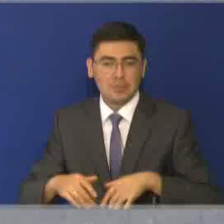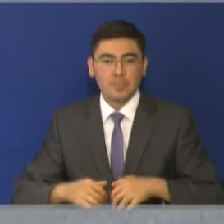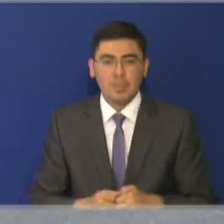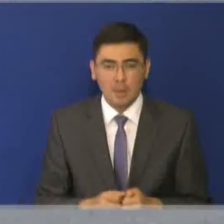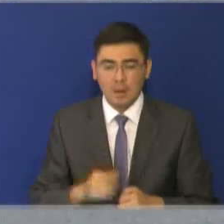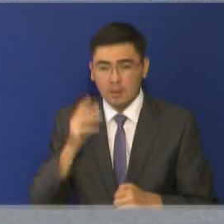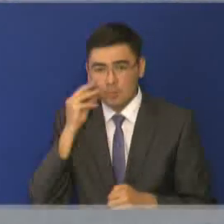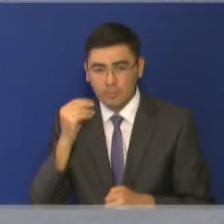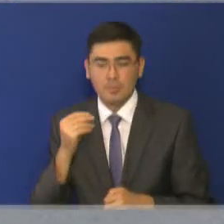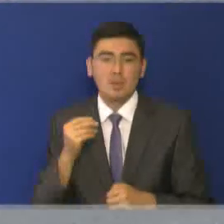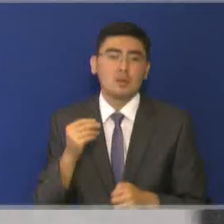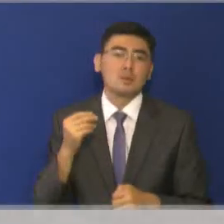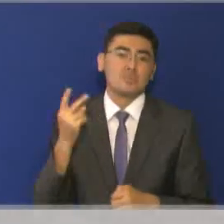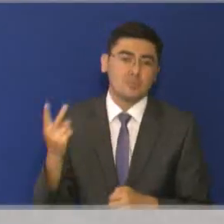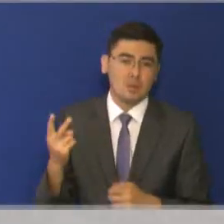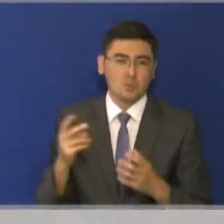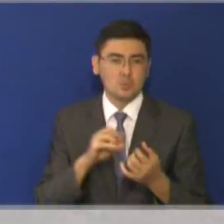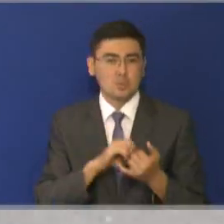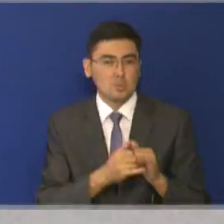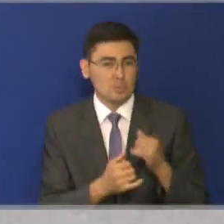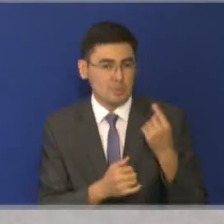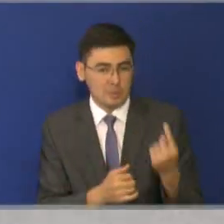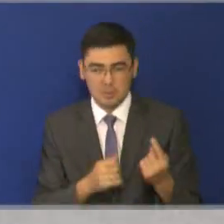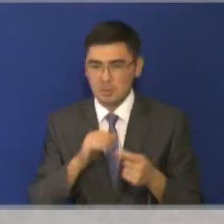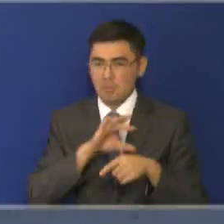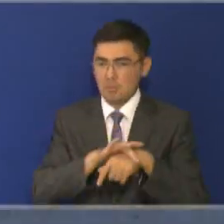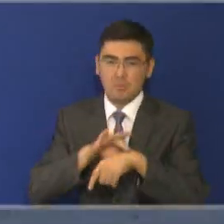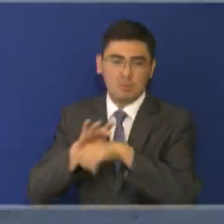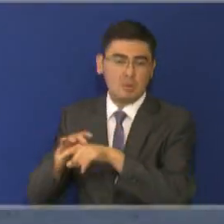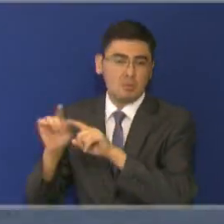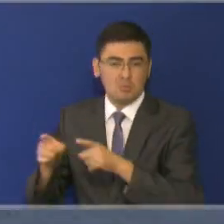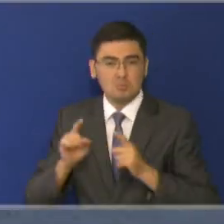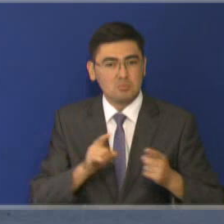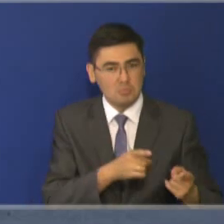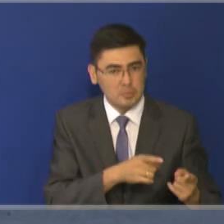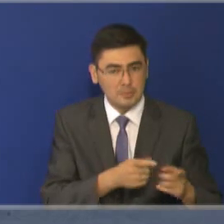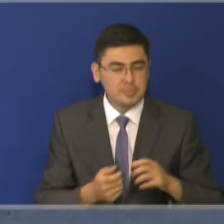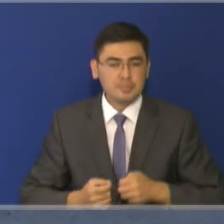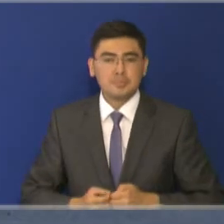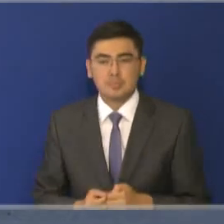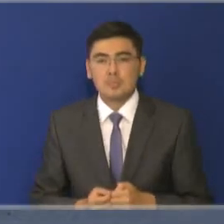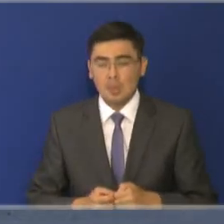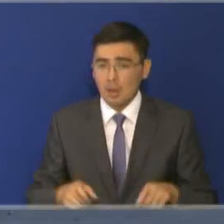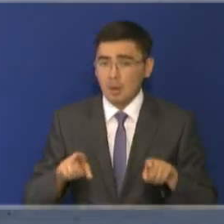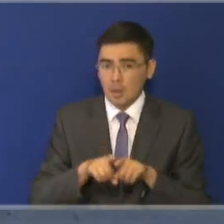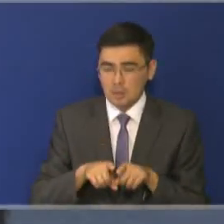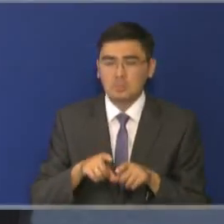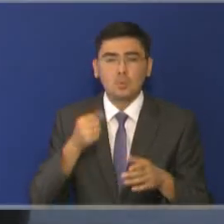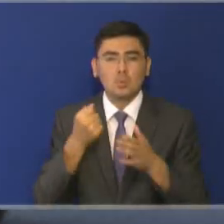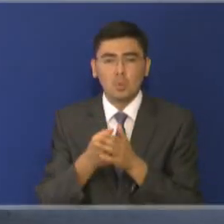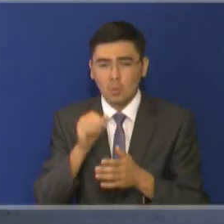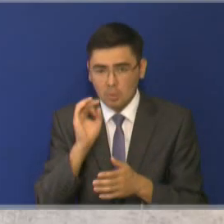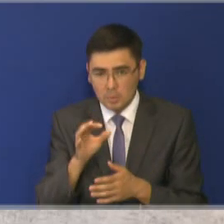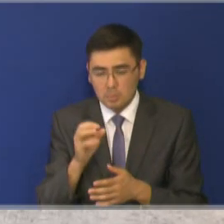Алматы қаласының 1 тұрғыны ұсталды. Қарасора 2020 жедел алдын алу іс-шарасы қазан айының соңына дейін жалғасады деді